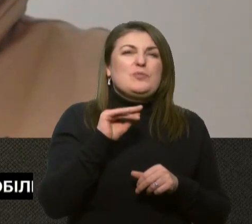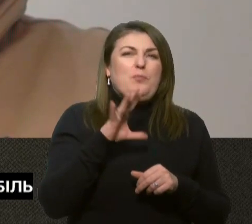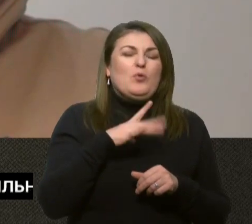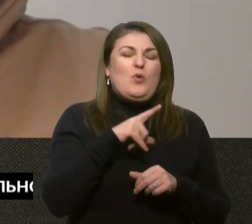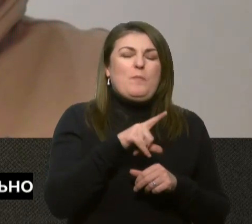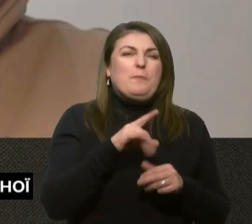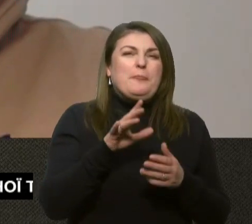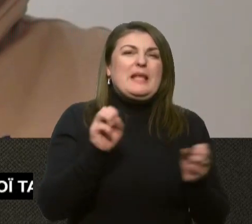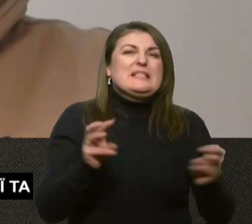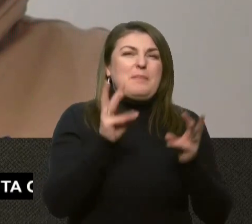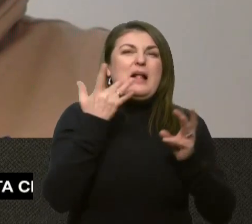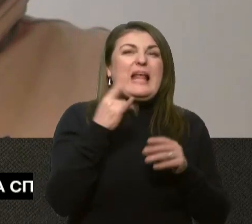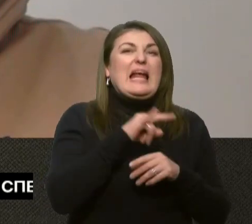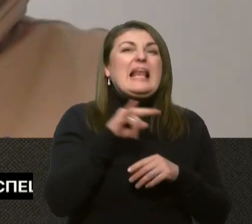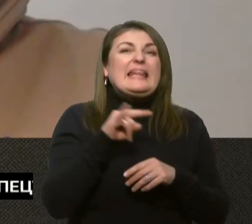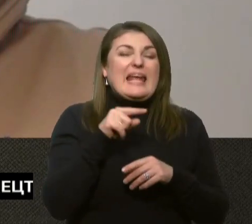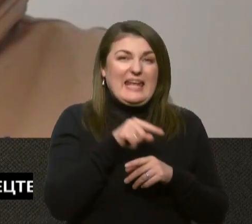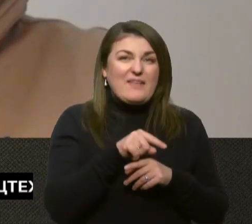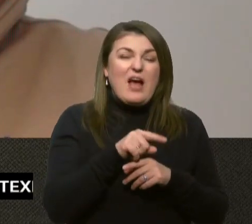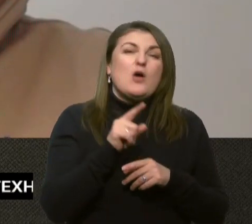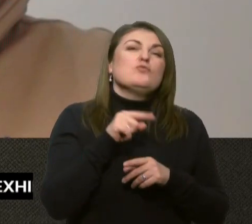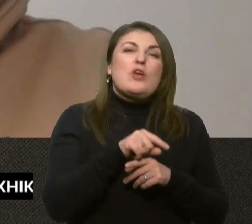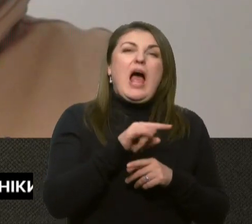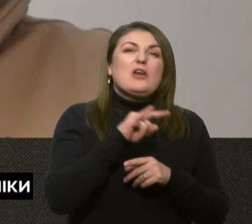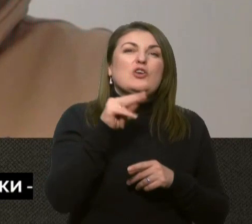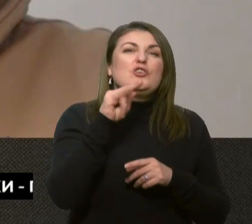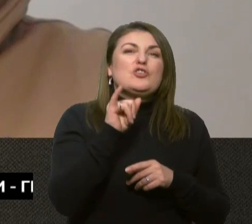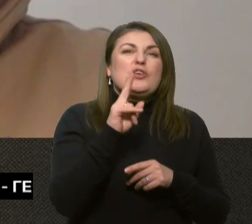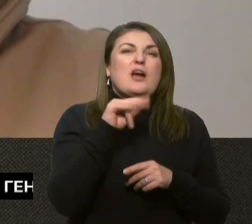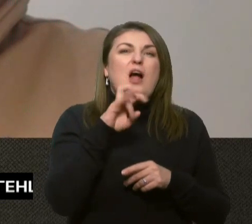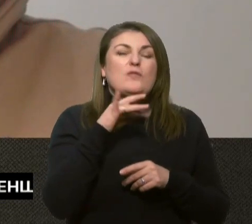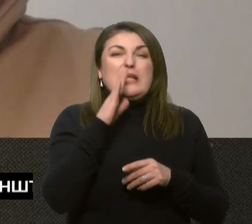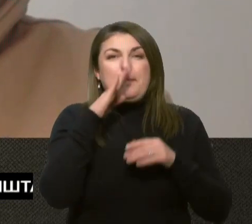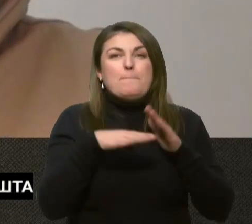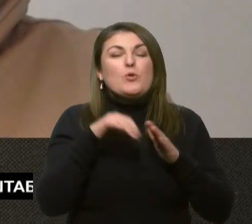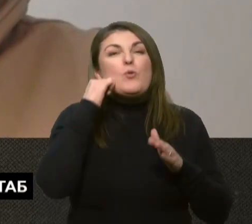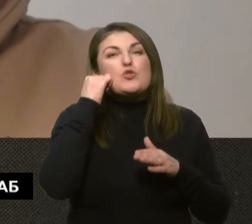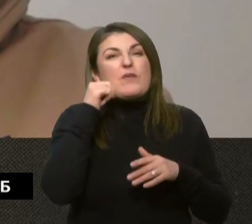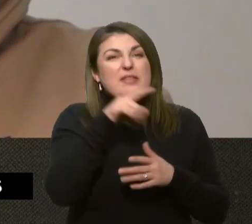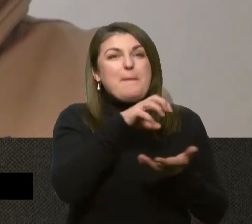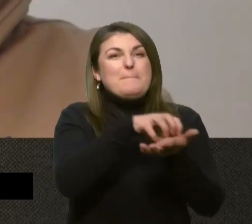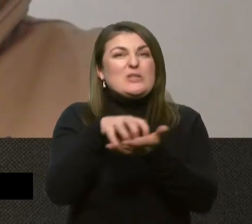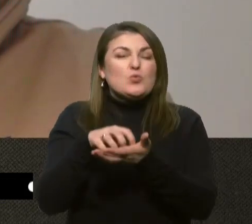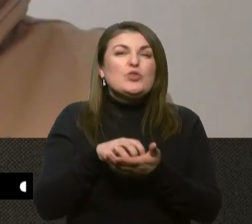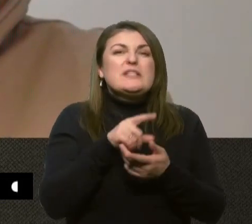спалено декілька літаків. І тут слід зазначити, що аеродром Чекаловський – це Підмосков'я, і там базуються безпосередньо